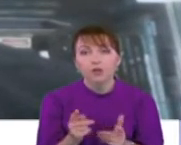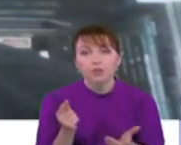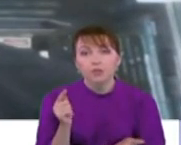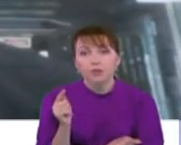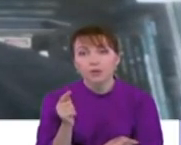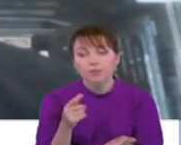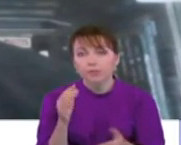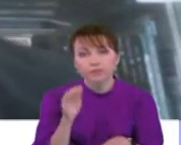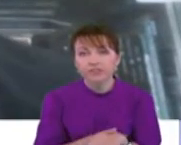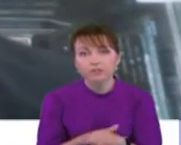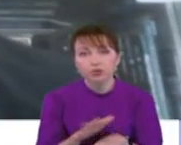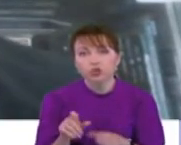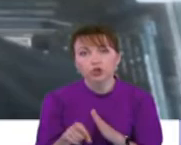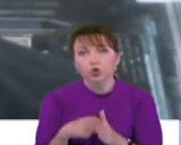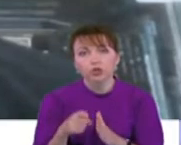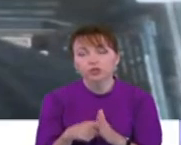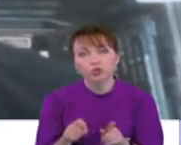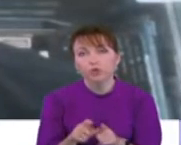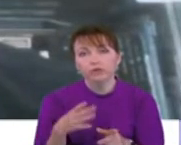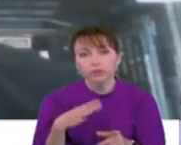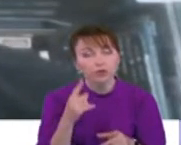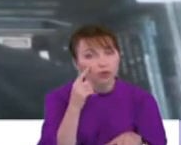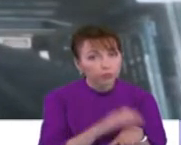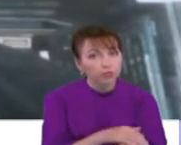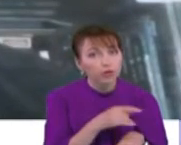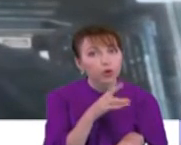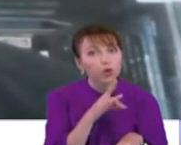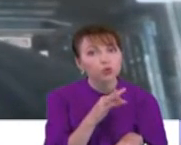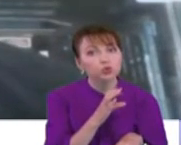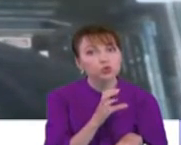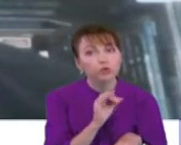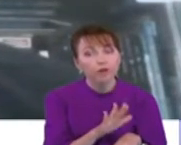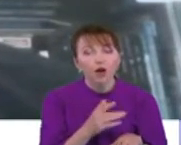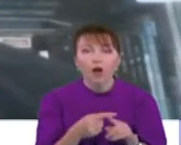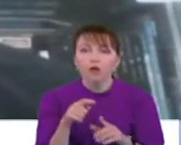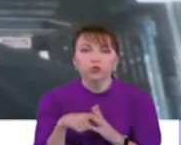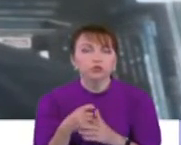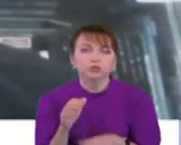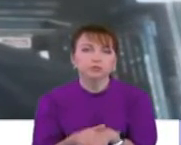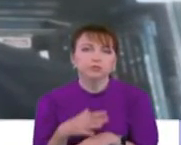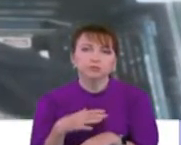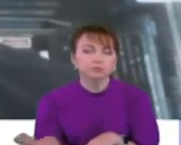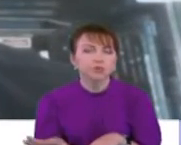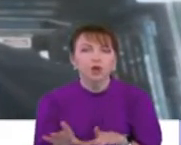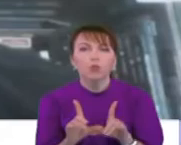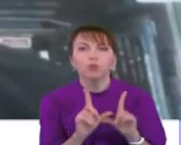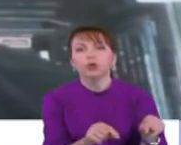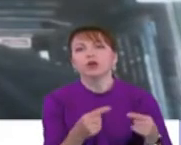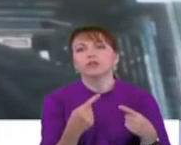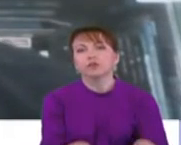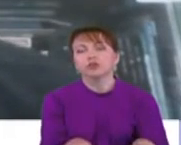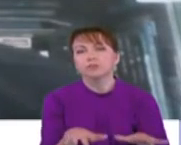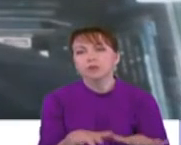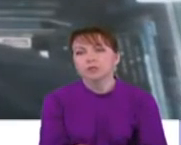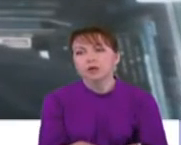на Донеччині та Луганщині, не підконтрольні. Ці танки поїхали кудись в інше місце.